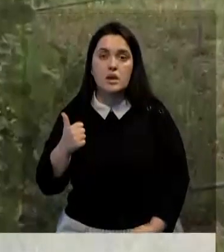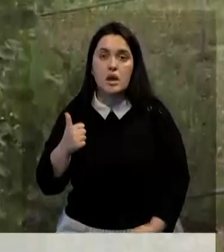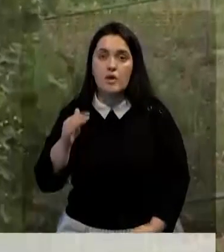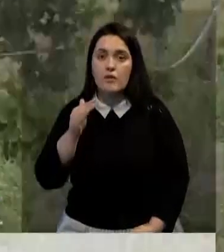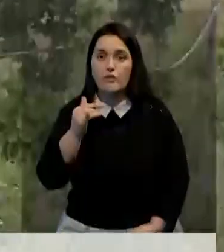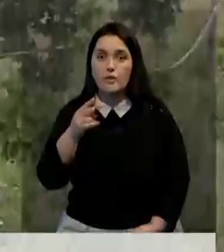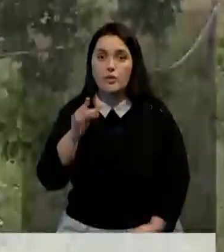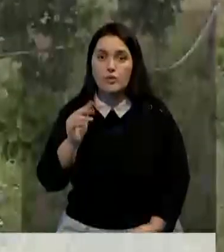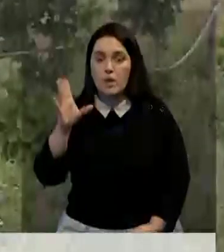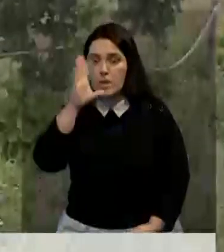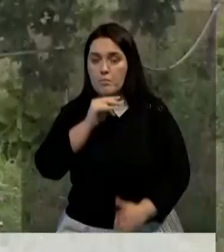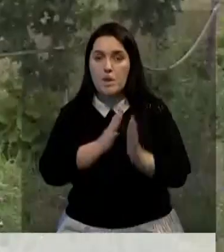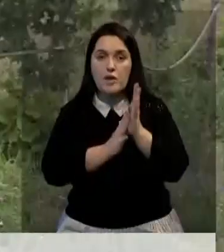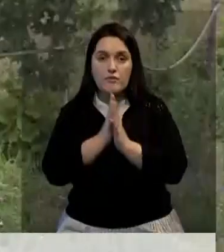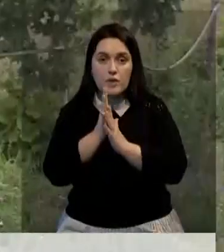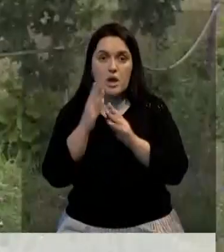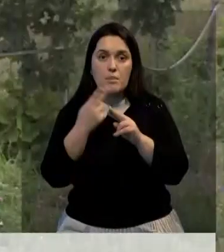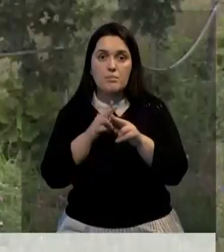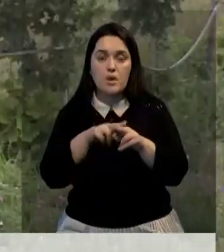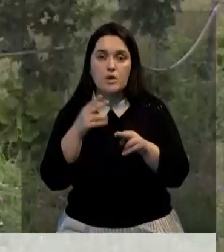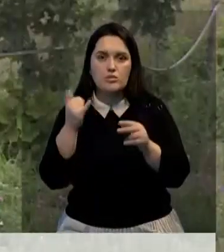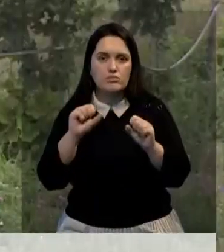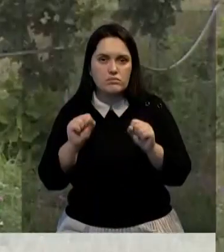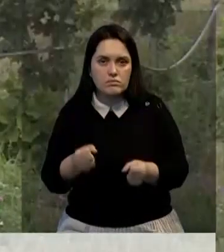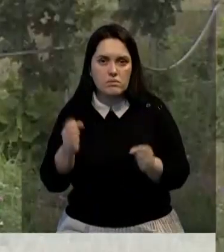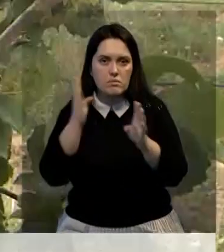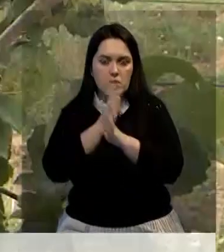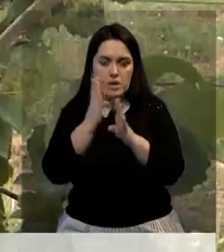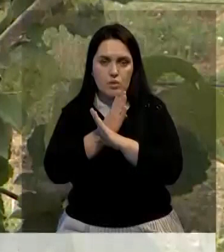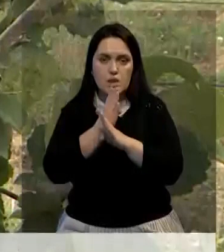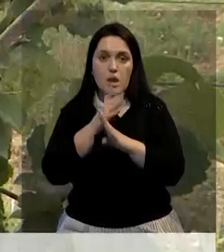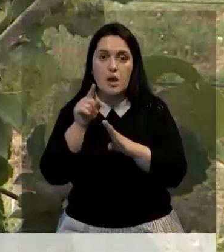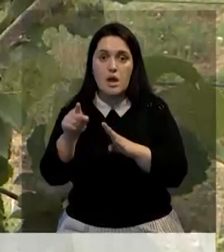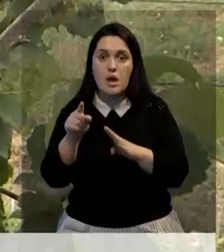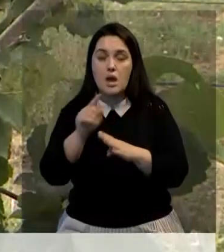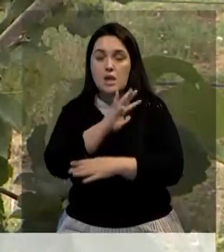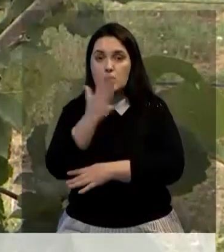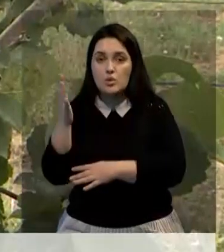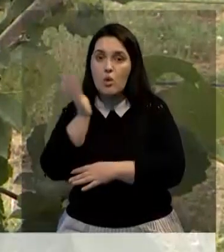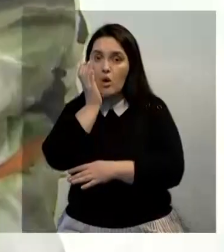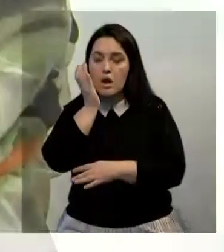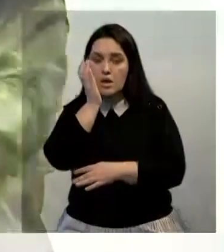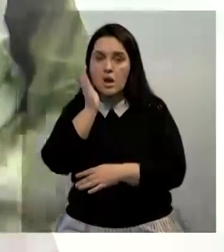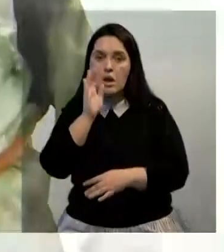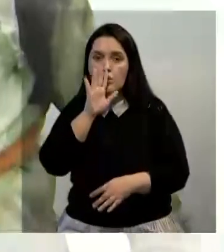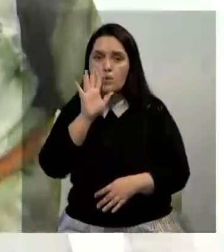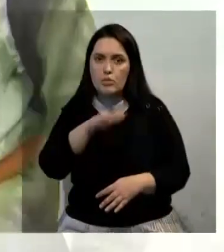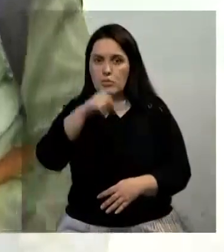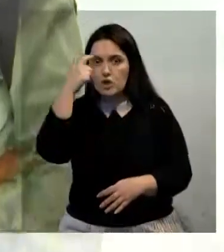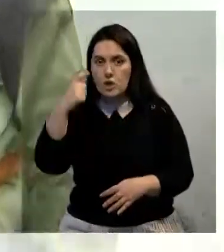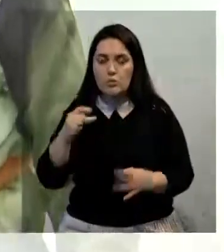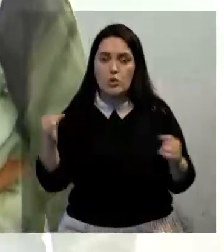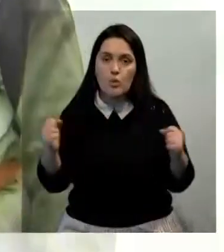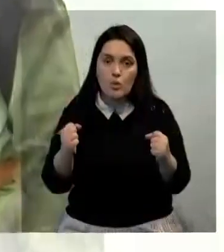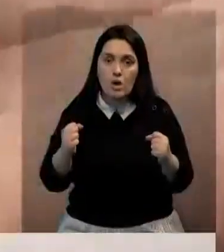она смогла вырастить его в условиях резко континентального климата А этот лесной орех как известно не любит две крайности жару